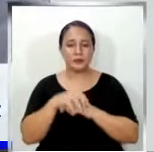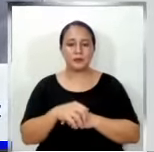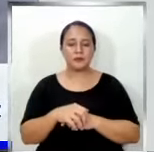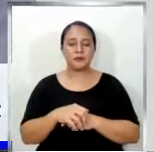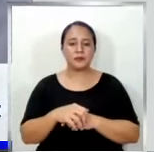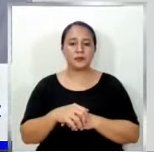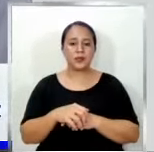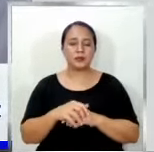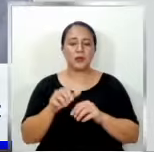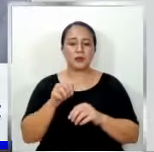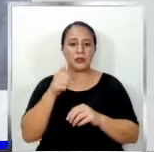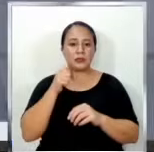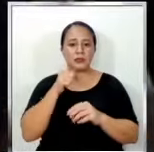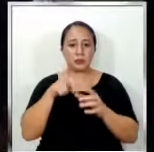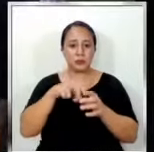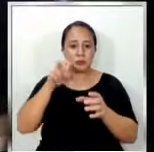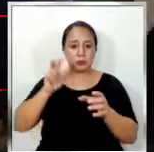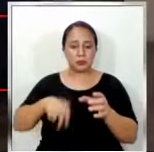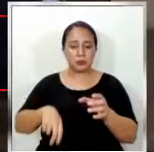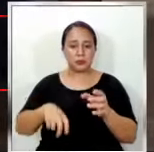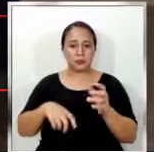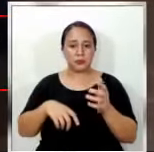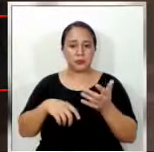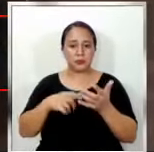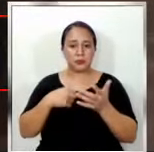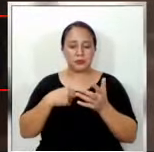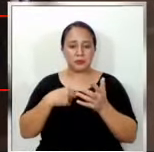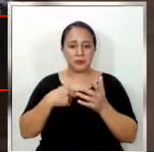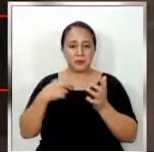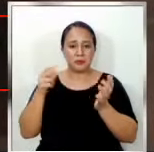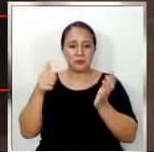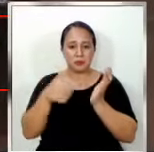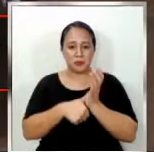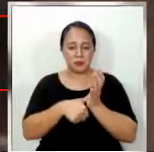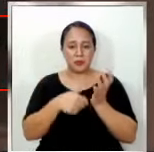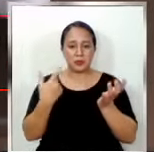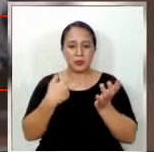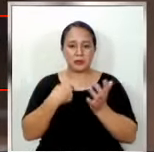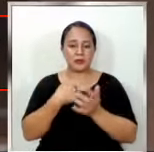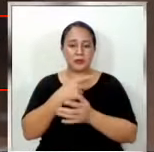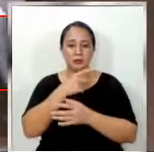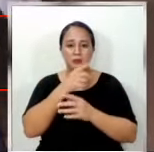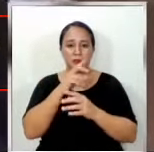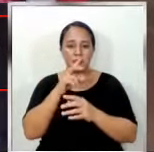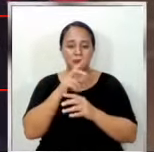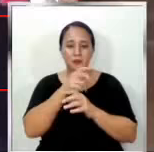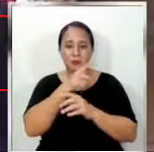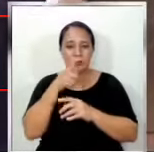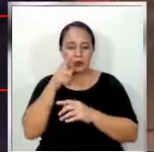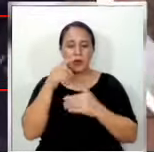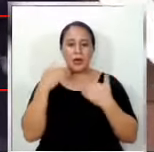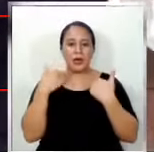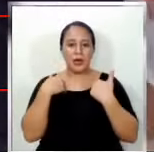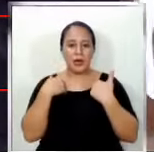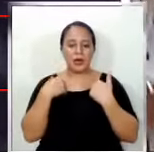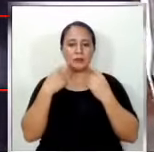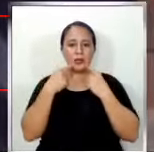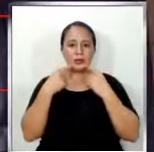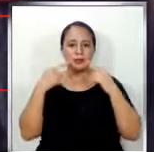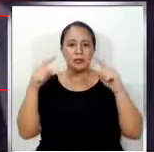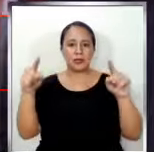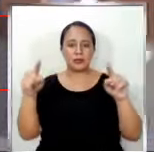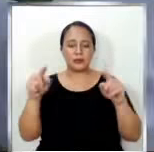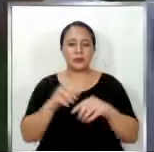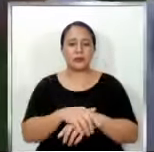na siya aatras sa pagtakbo. Reaksyon naman ng kampo ni Robredo dito, magkakaroon din daw ng announcement si Robredo sa